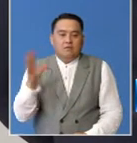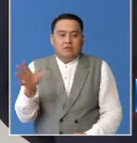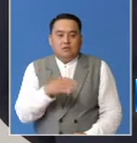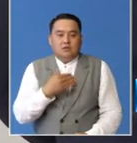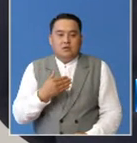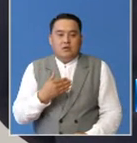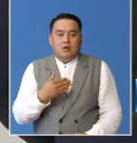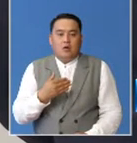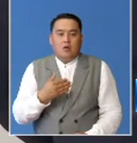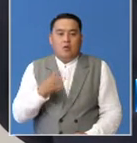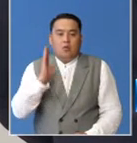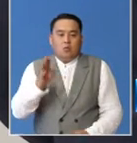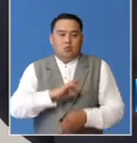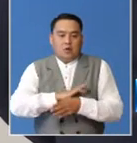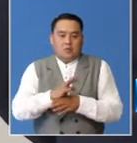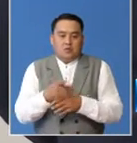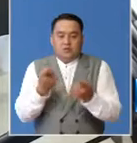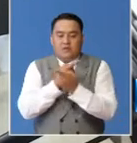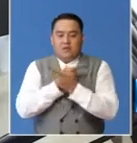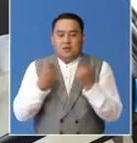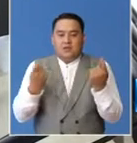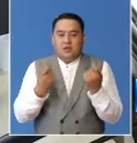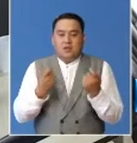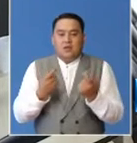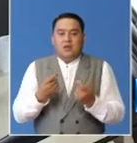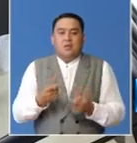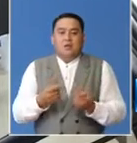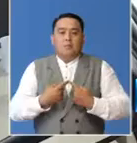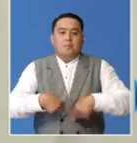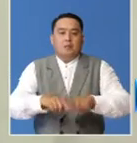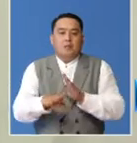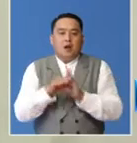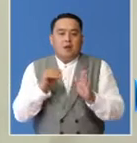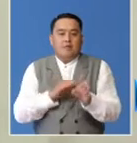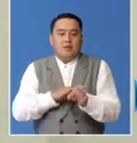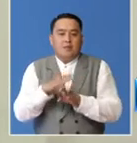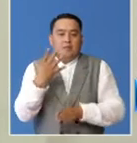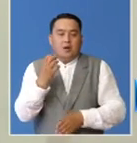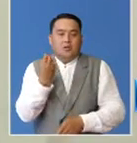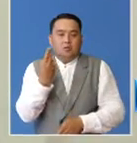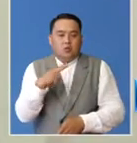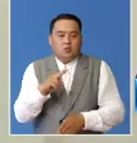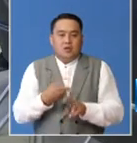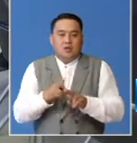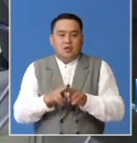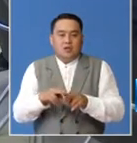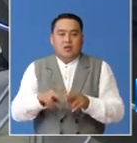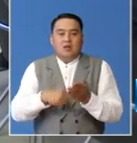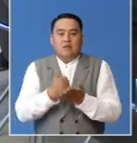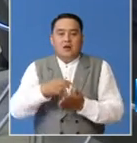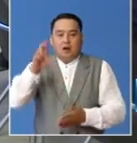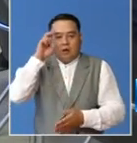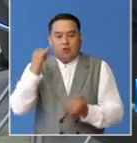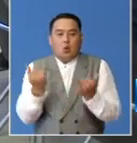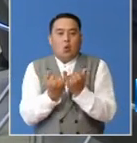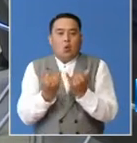жители к концу года будут обеспечены этой информацией. В ходе депутатской проверки по реализации 5 социальных инициатив Ельбасы